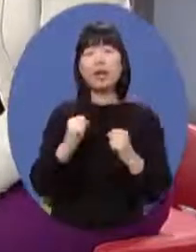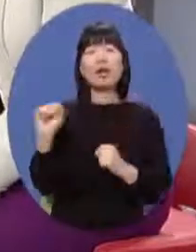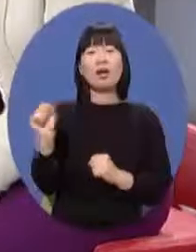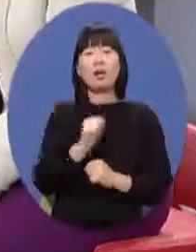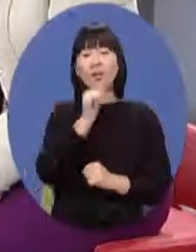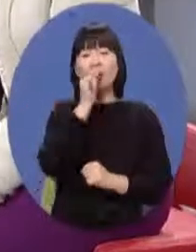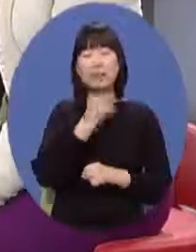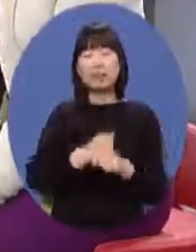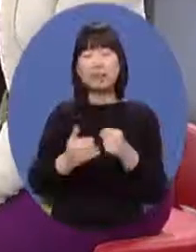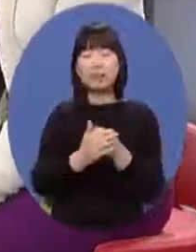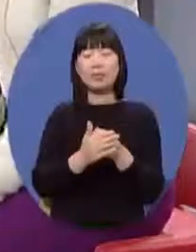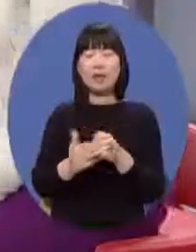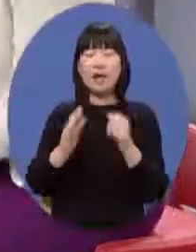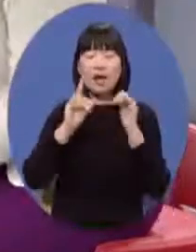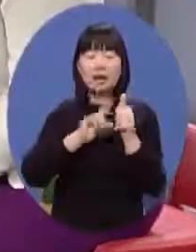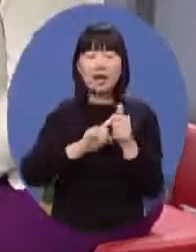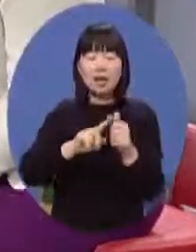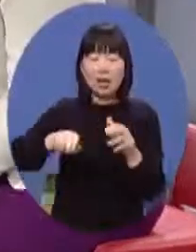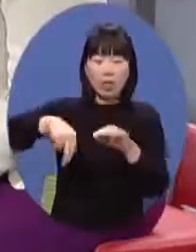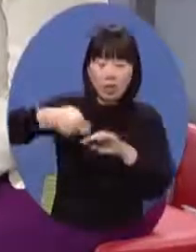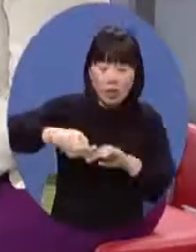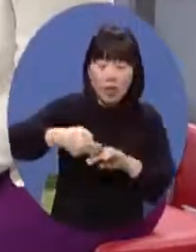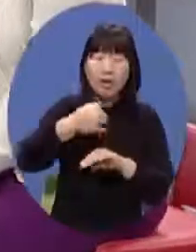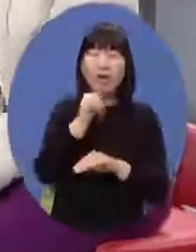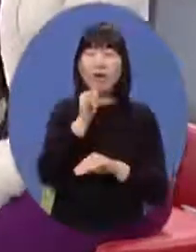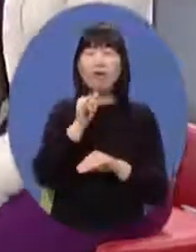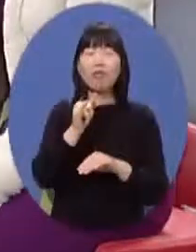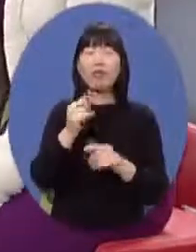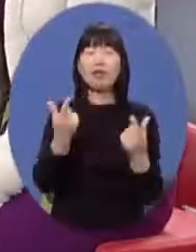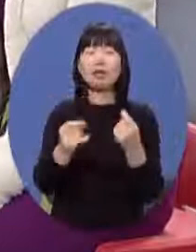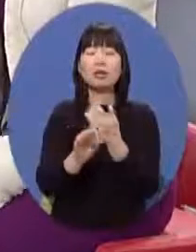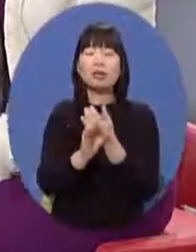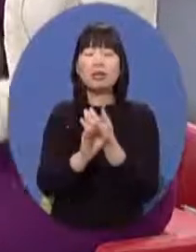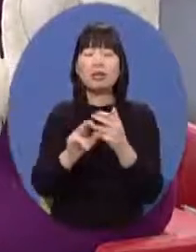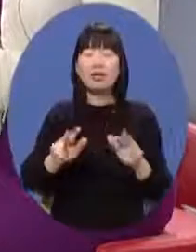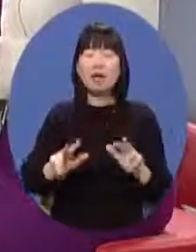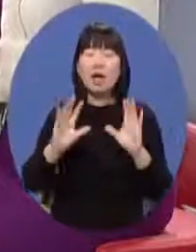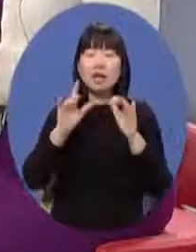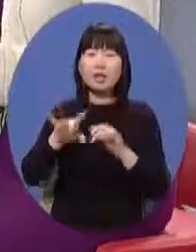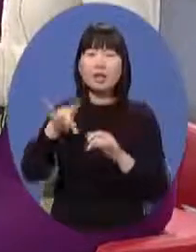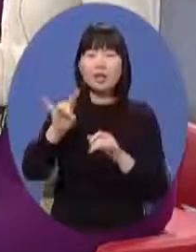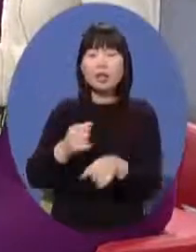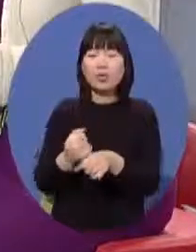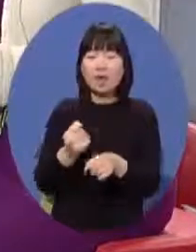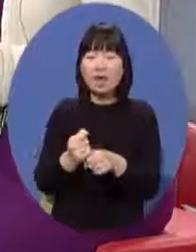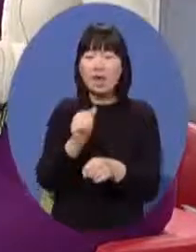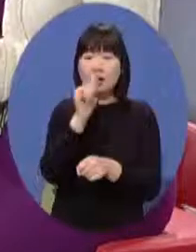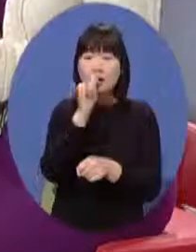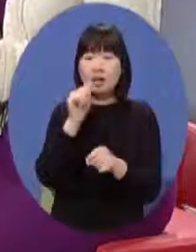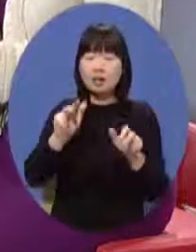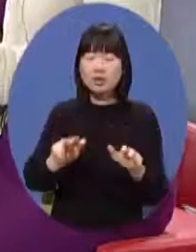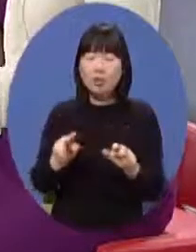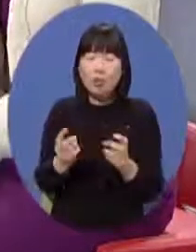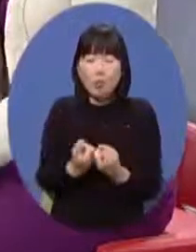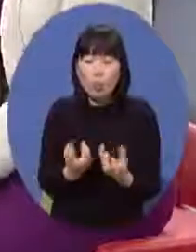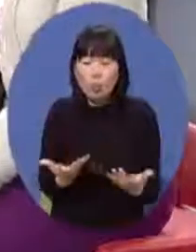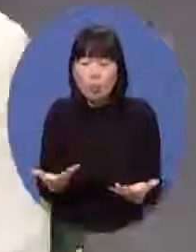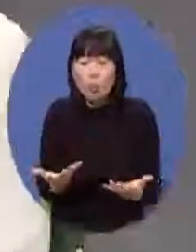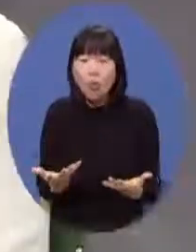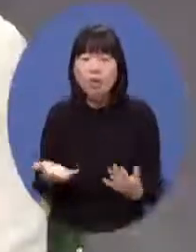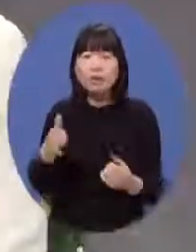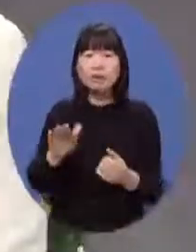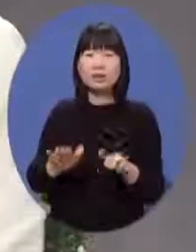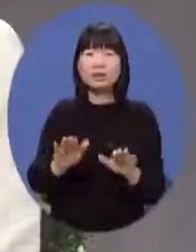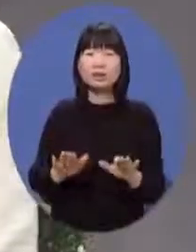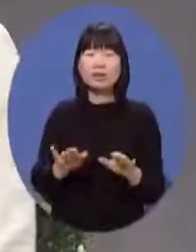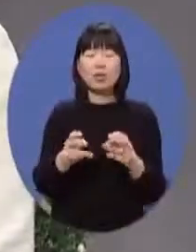예. 그래서 아이들이 걸려 탁 넘어졌어요. 자, 그러면 아이가 일단 너무 당황했죠. 그래서 지금 어쩔 바를 모르는데